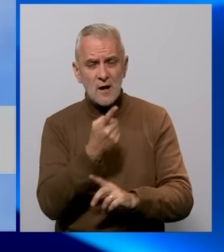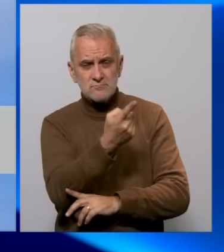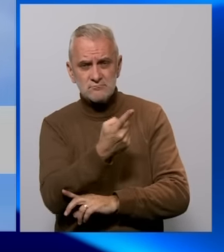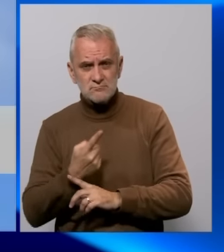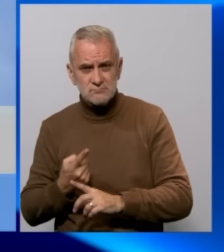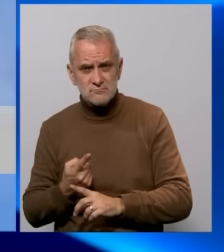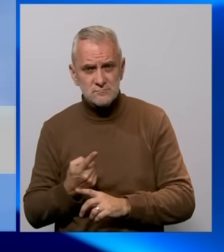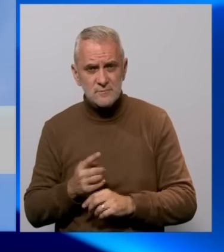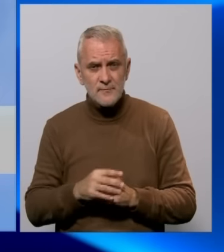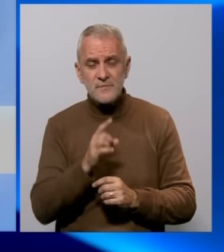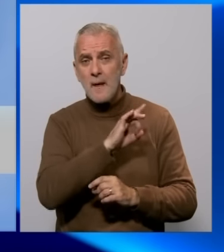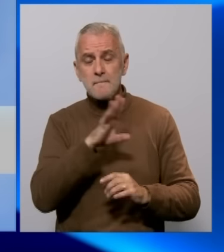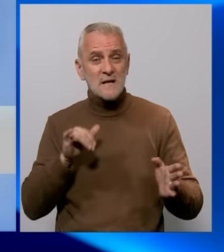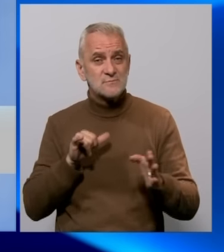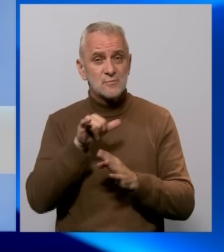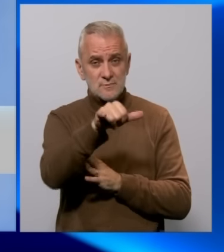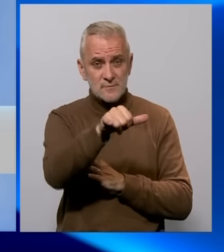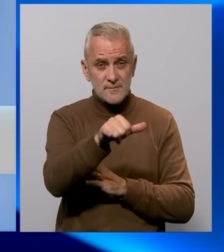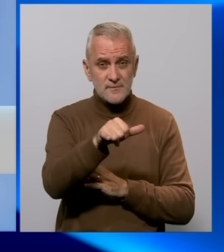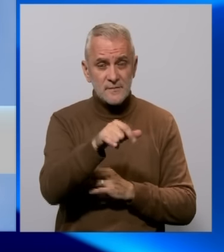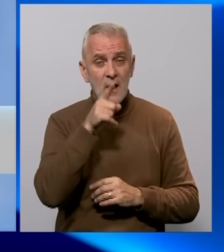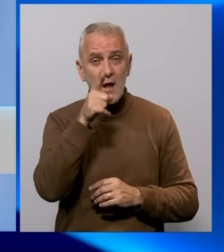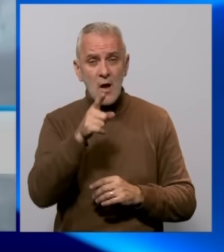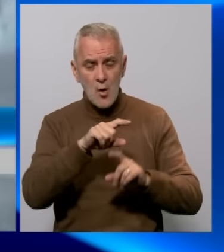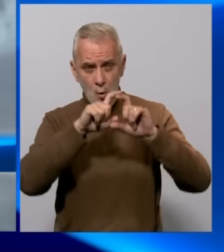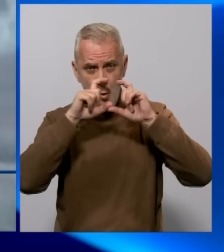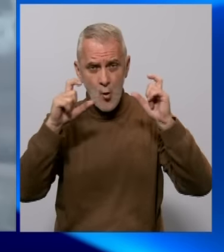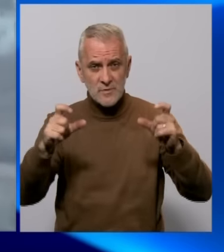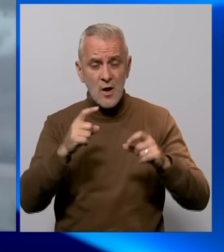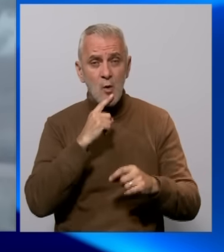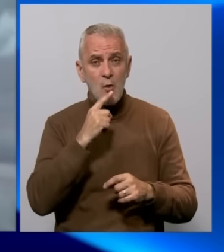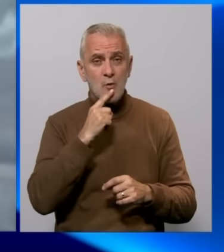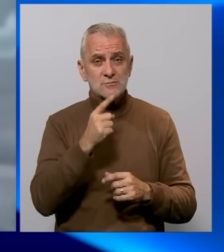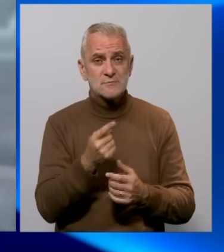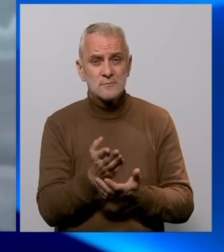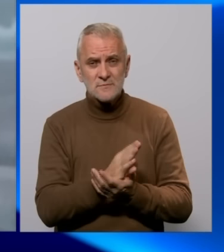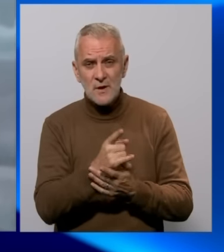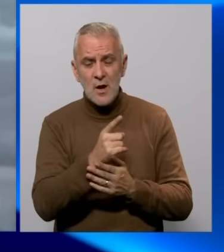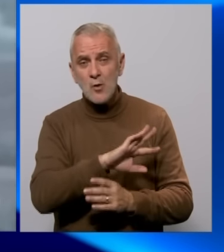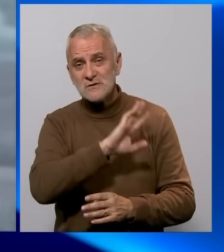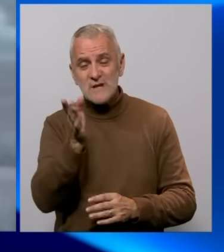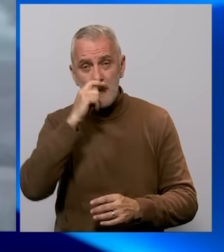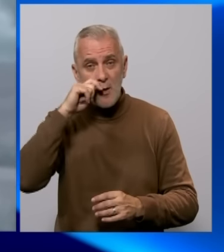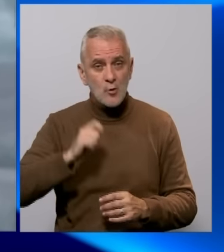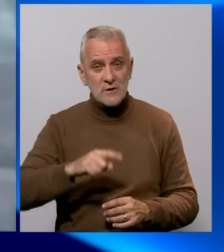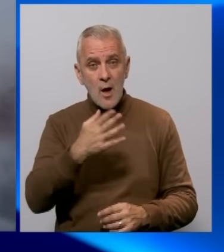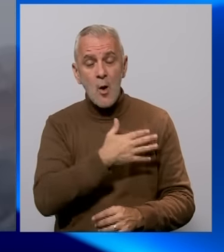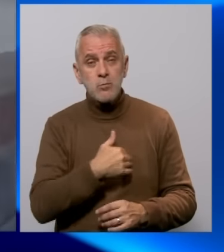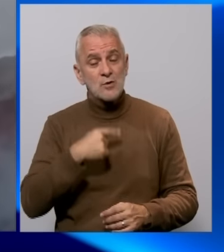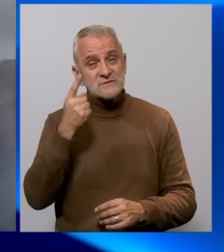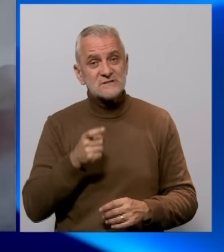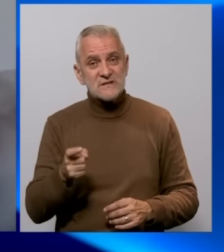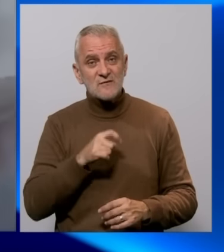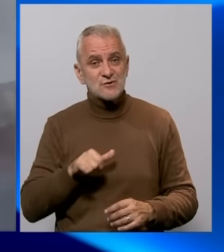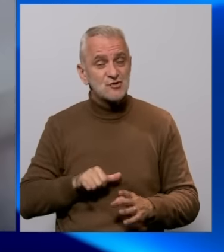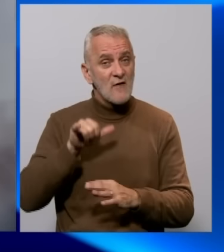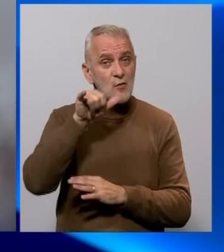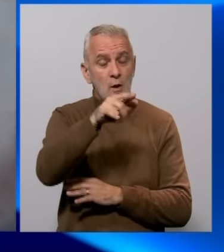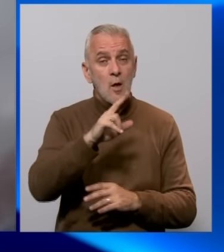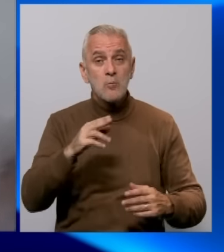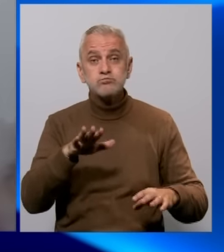projektilima, balističkim projektilima i bespilotnim letjelicama na objekte koji se nalaze među ostalim u zapadnoj Ukrajini, poljski i